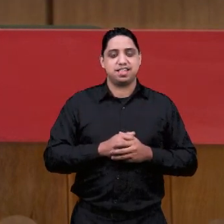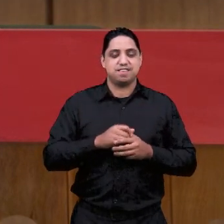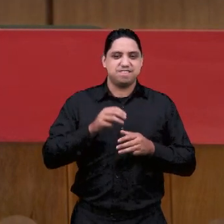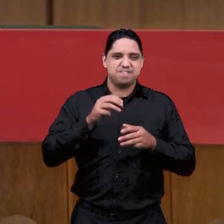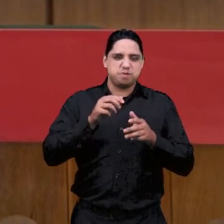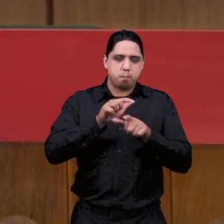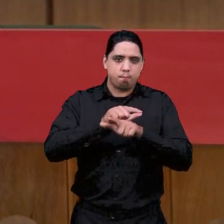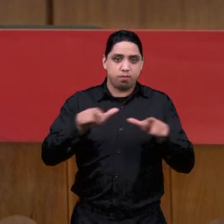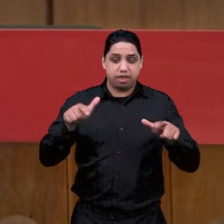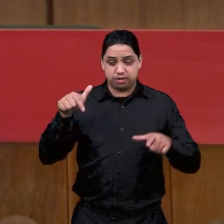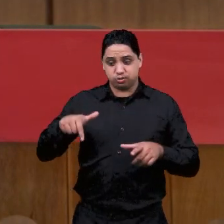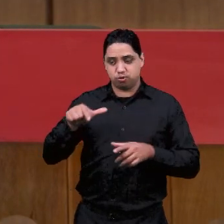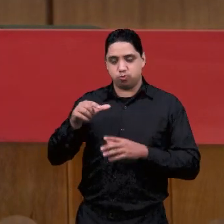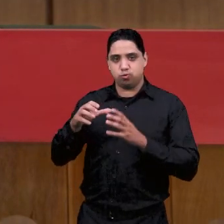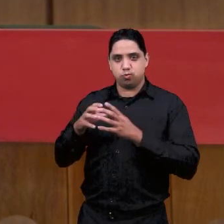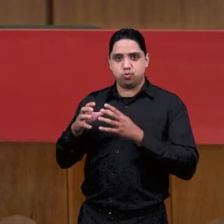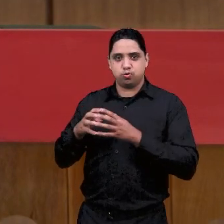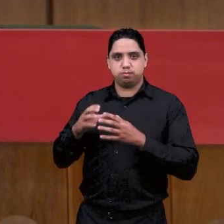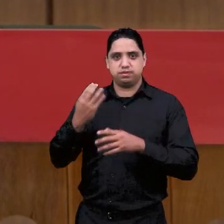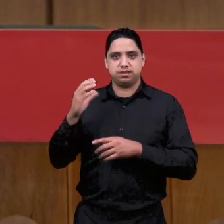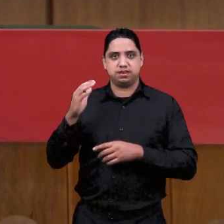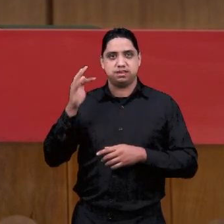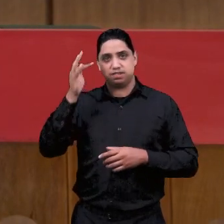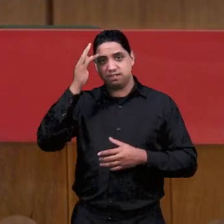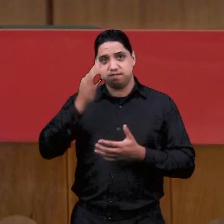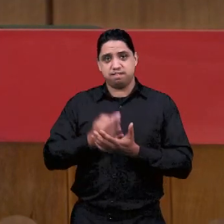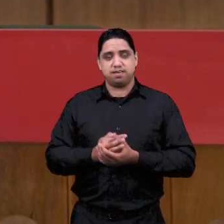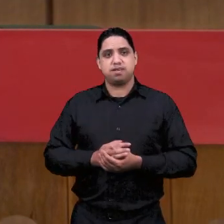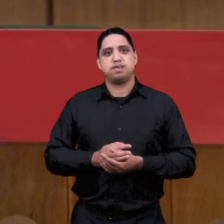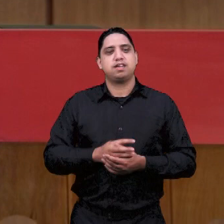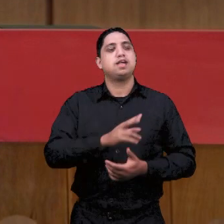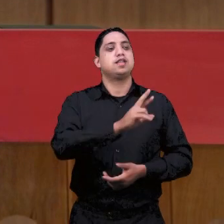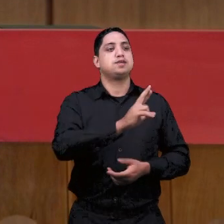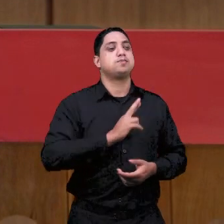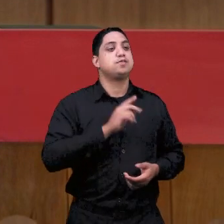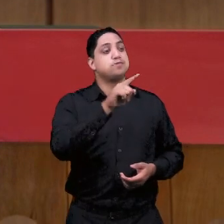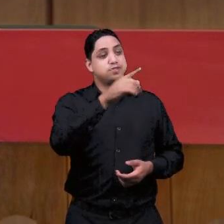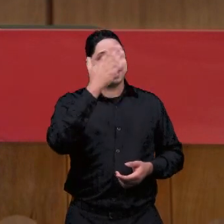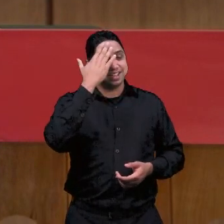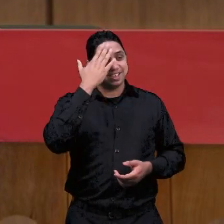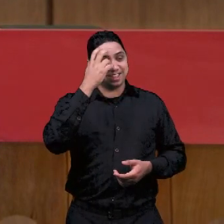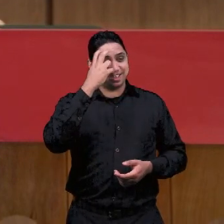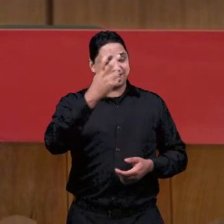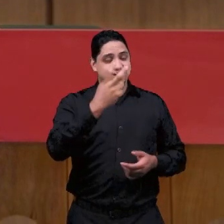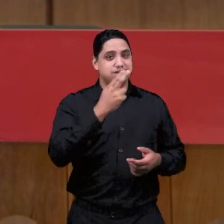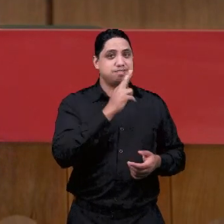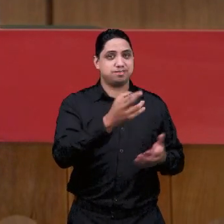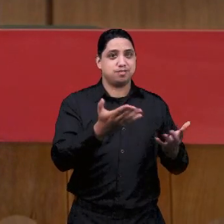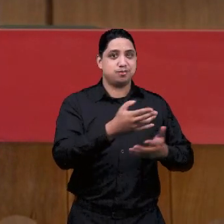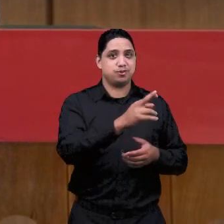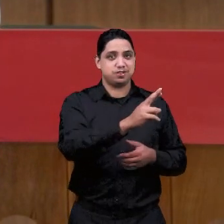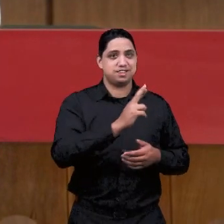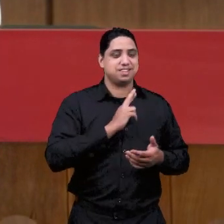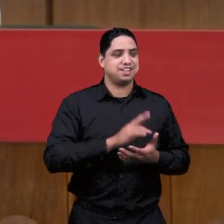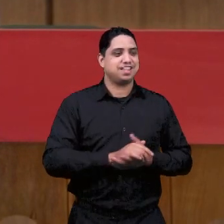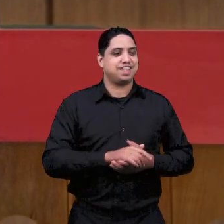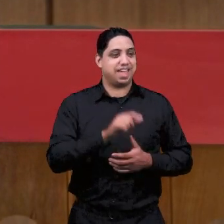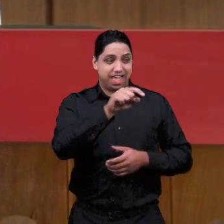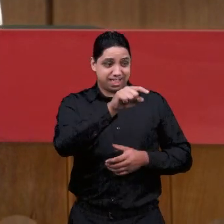posée. Si vous ne répondez pas, allez-y. Vous qui savez beaucoup de choses. Alors, où est ici?